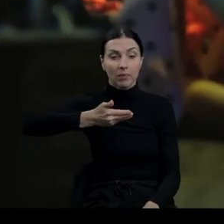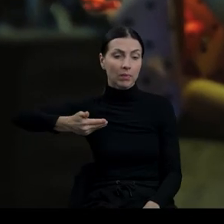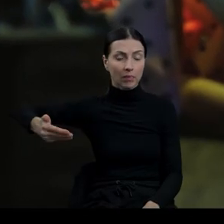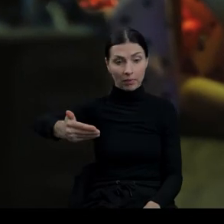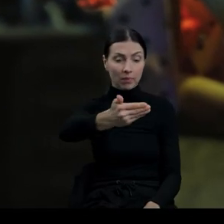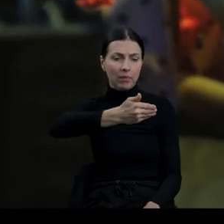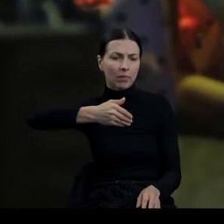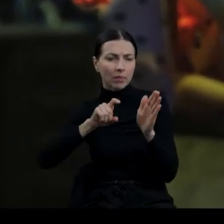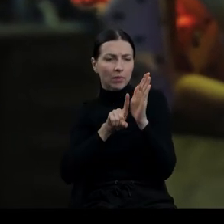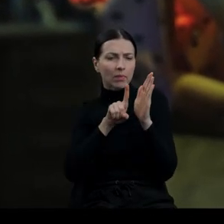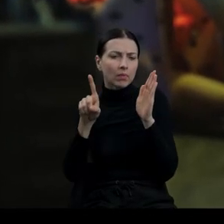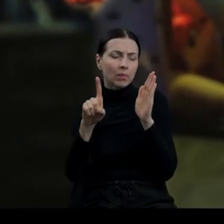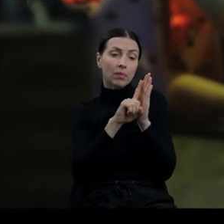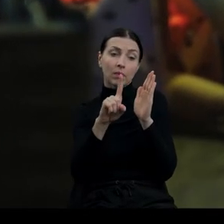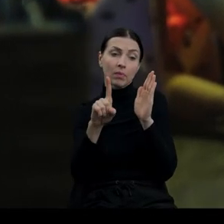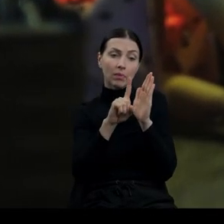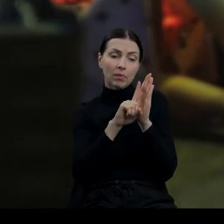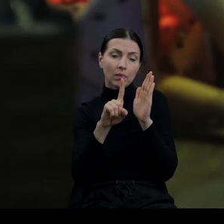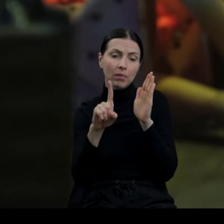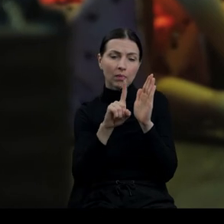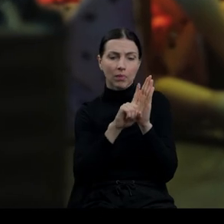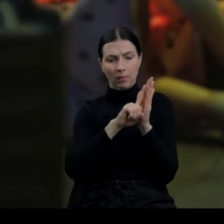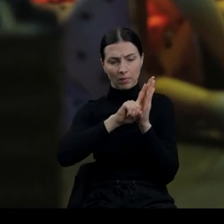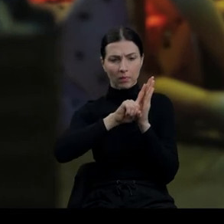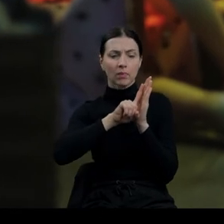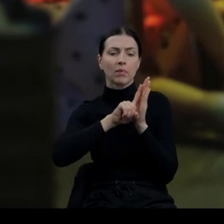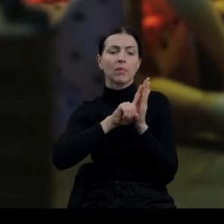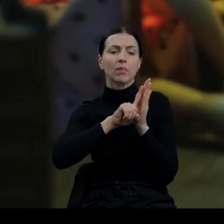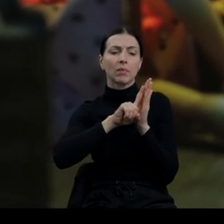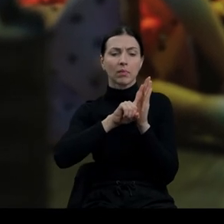Chodzimy do muzeum oglądać obrazy.